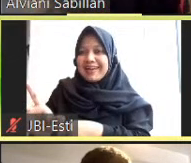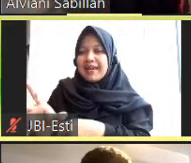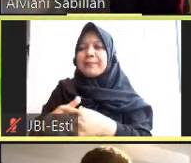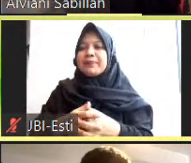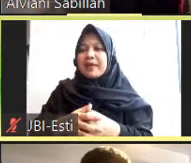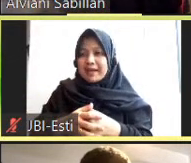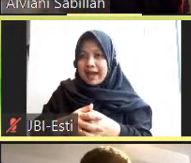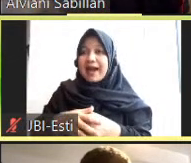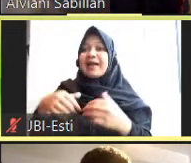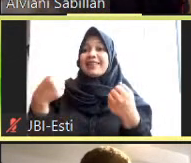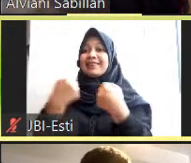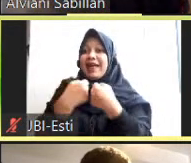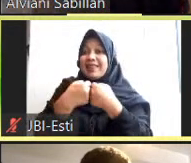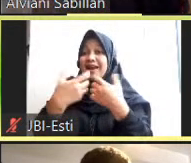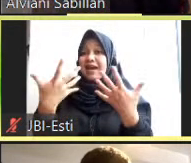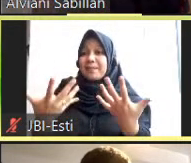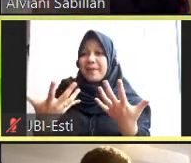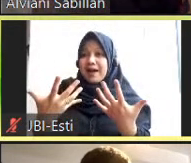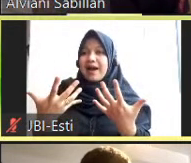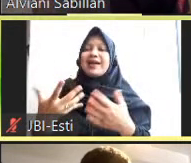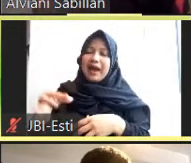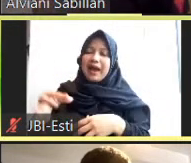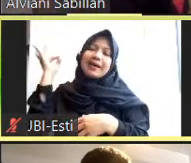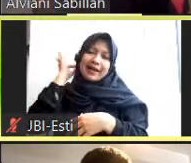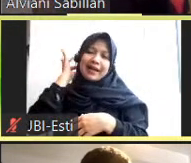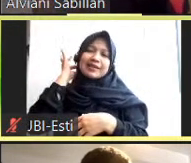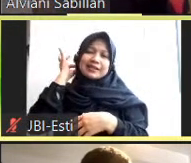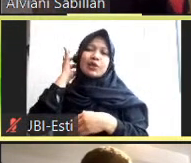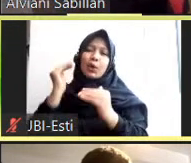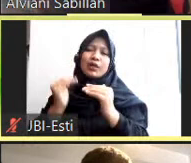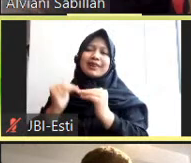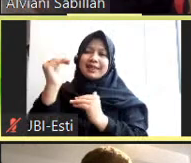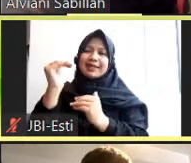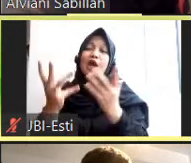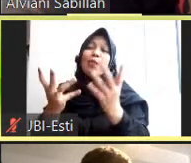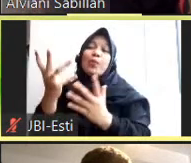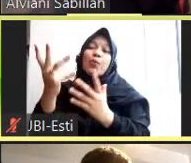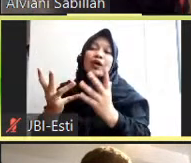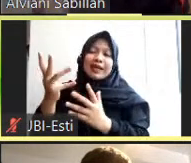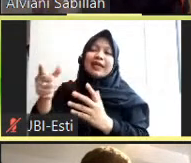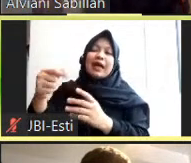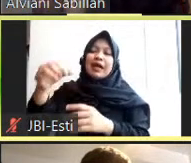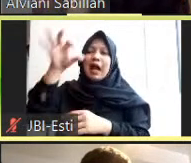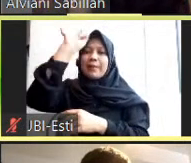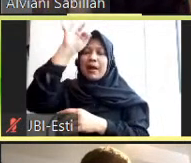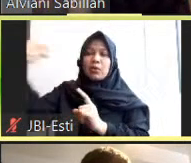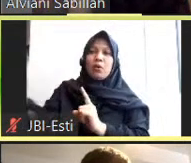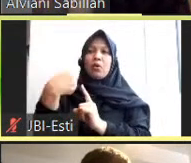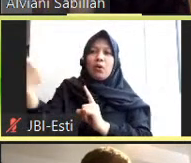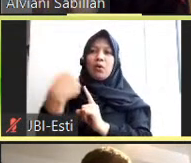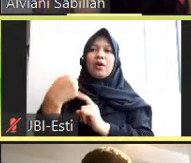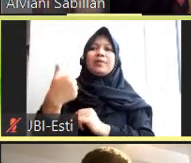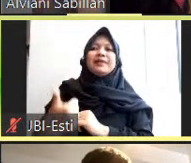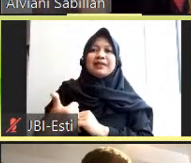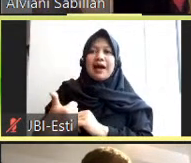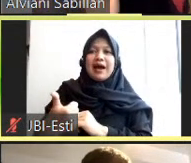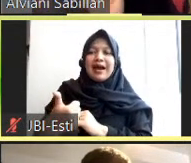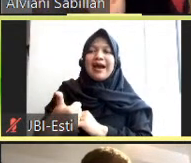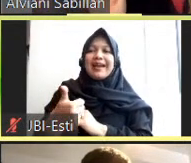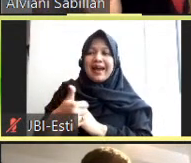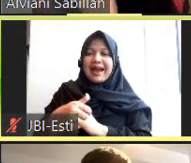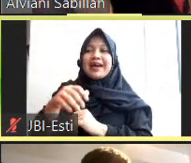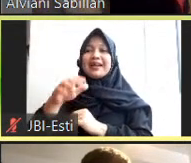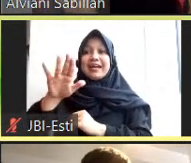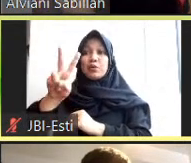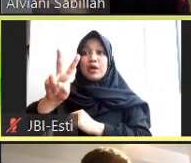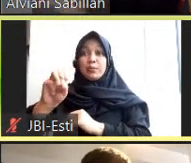yang tinggi untuk terkena represivitas aparat. Mengingat memang dari tahun 2019 lalu yang aksi reformasi di